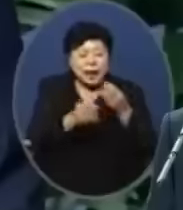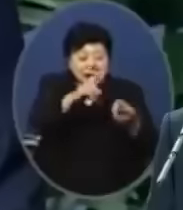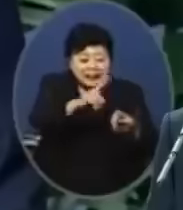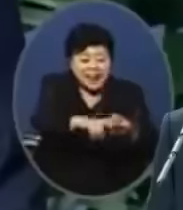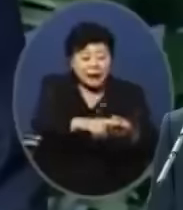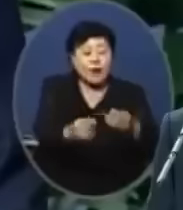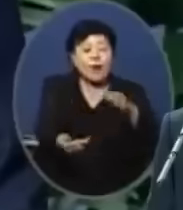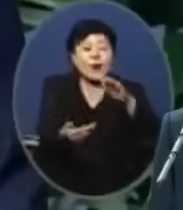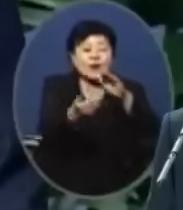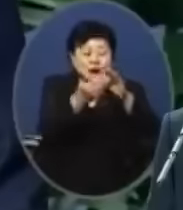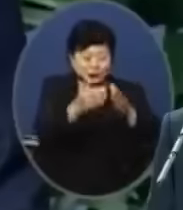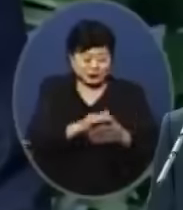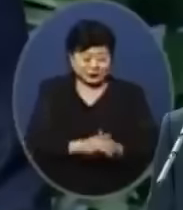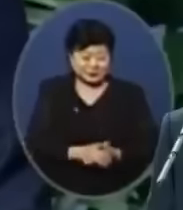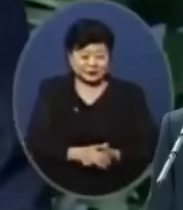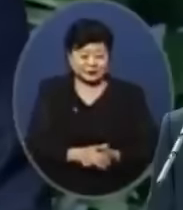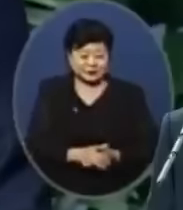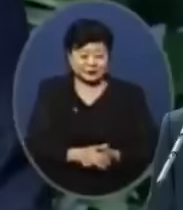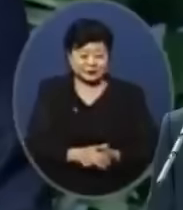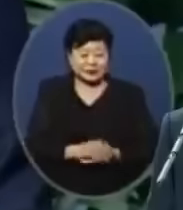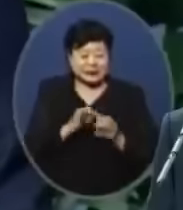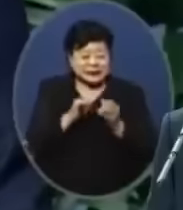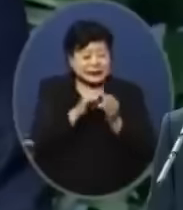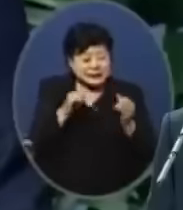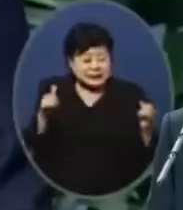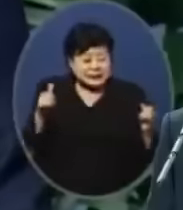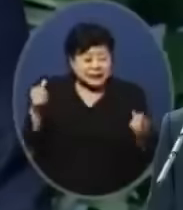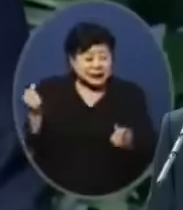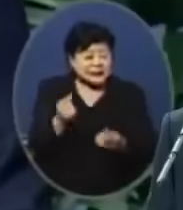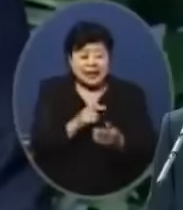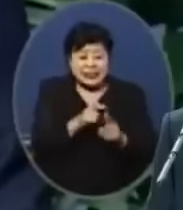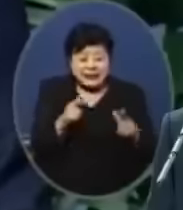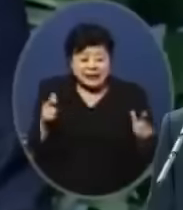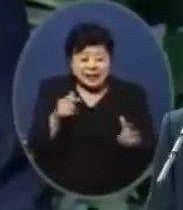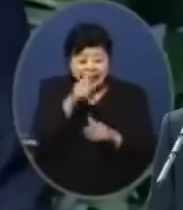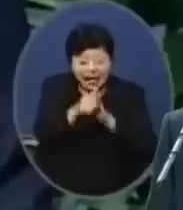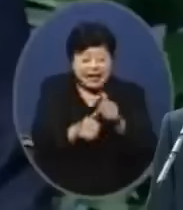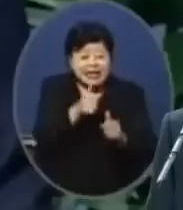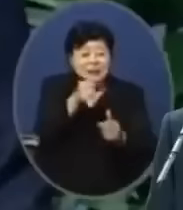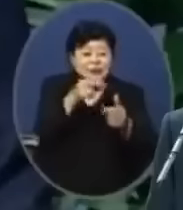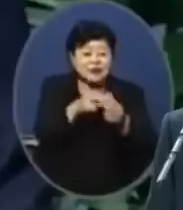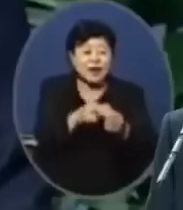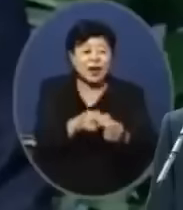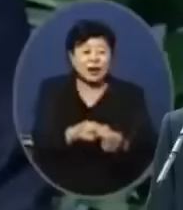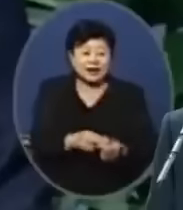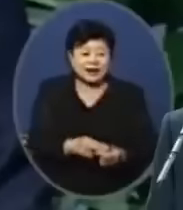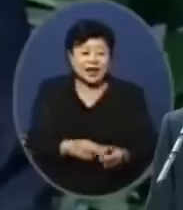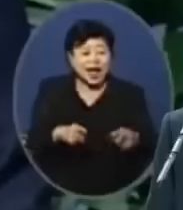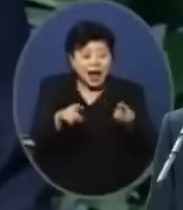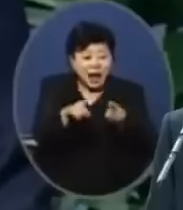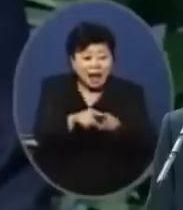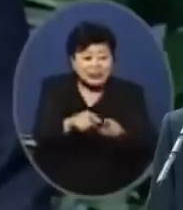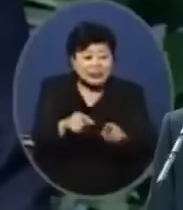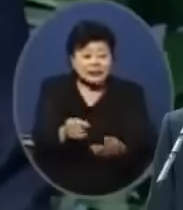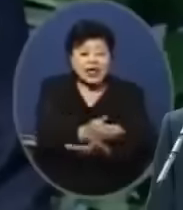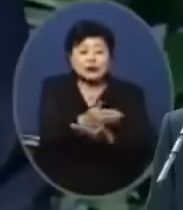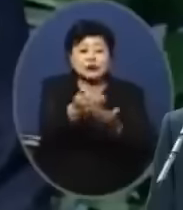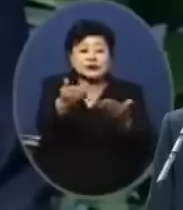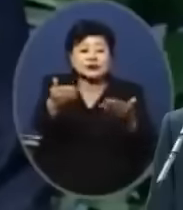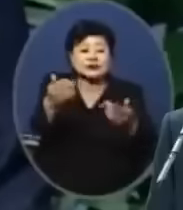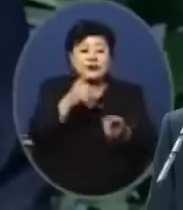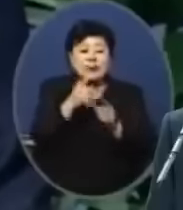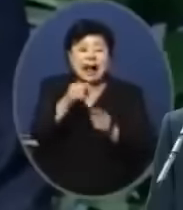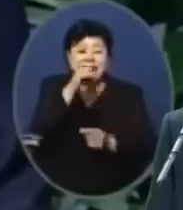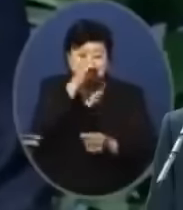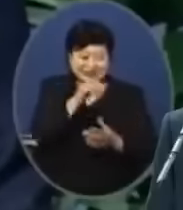대로 이루어지시는 것입니다. 우리는 세상 사람이 같이 아니한 하나님과 같이 나눌 수 있는